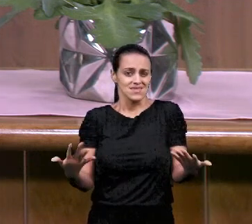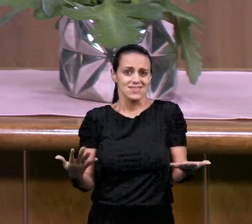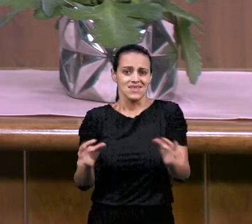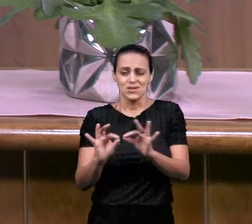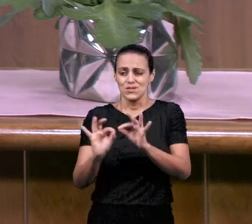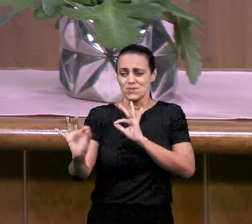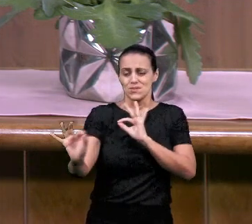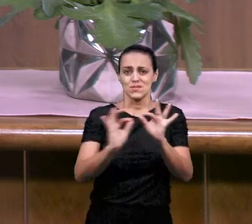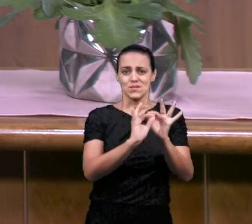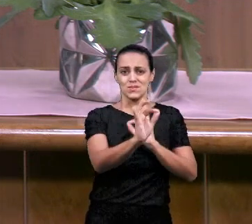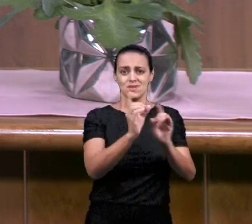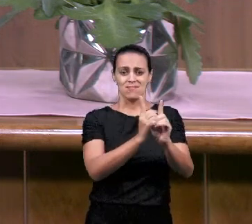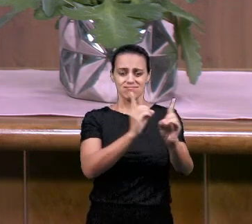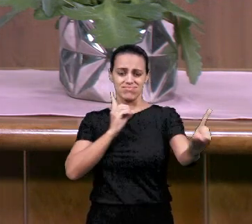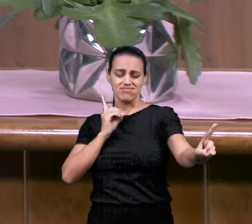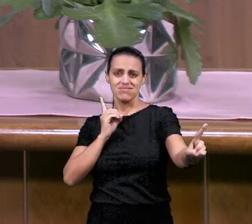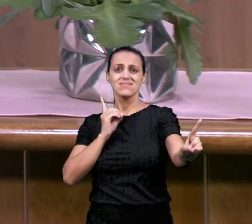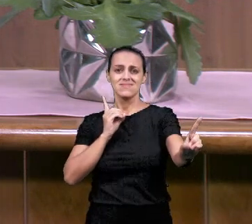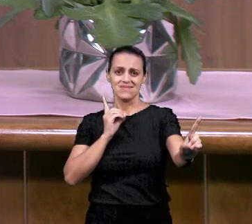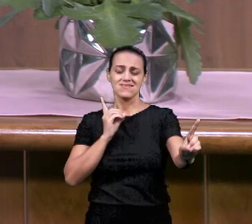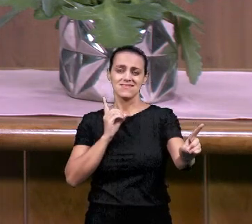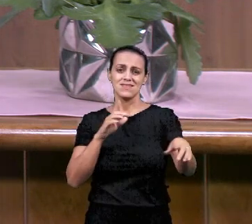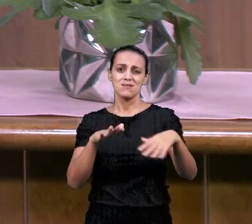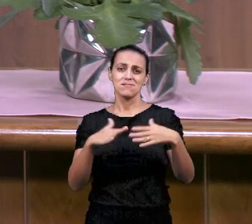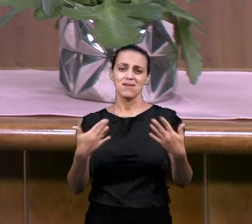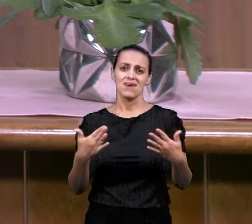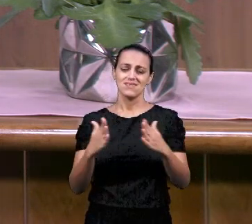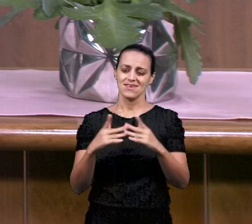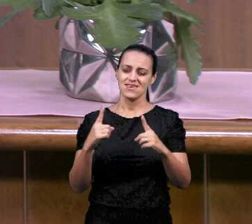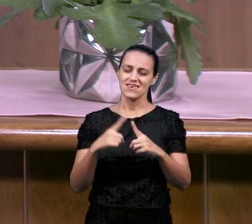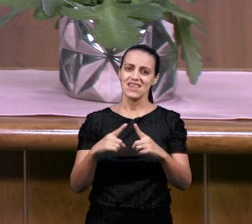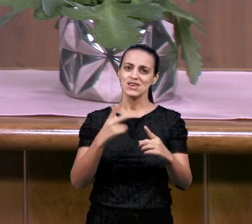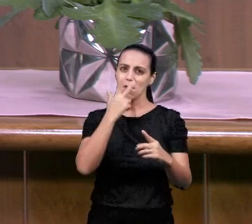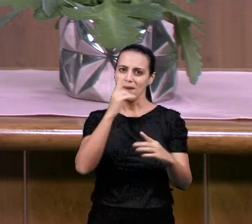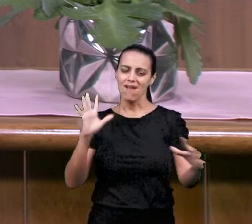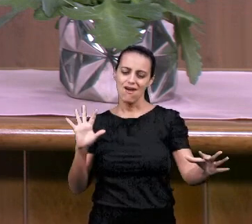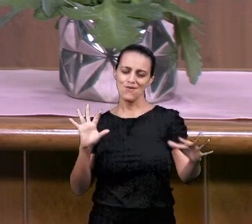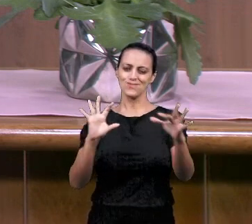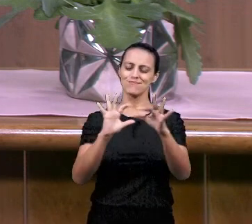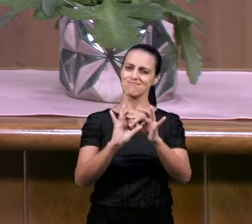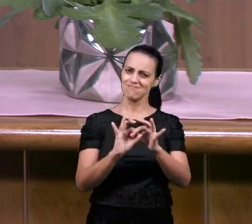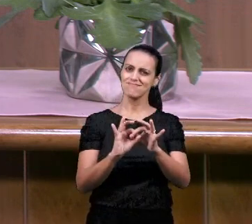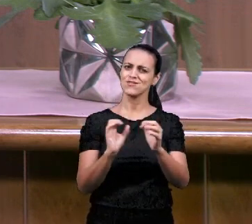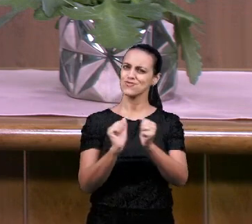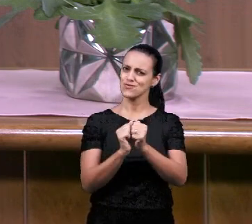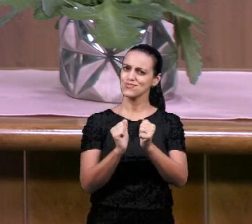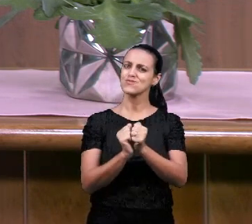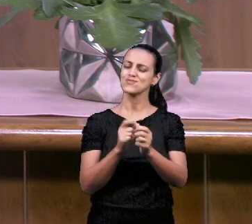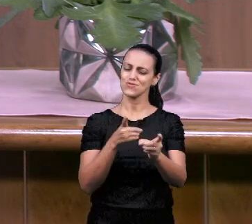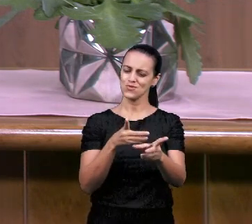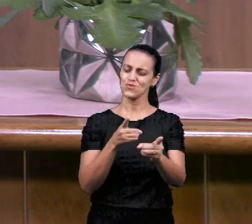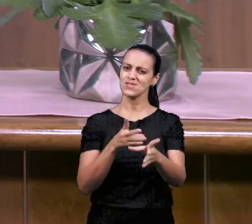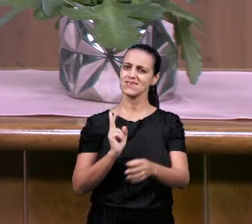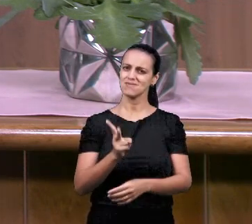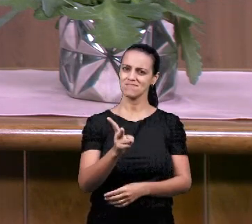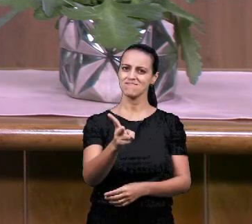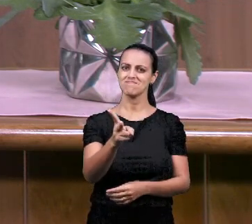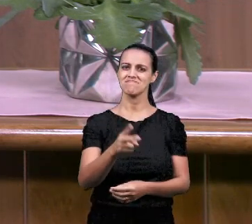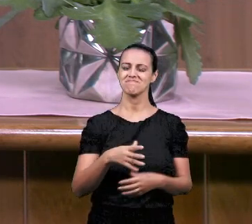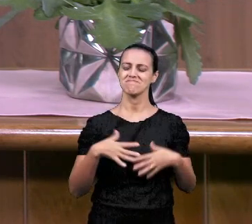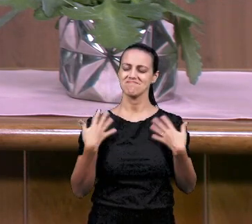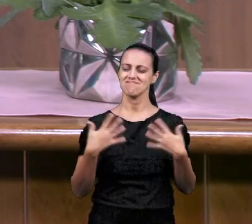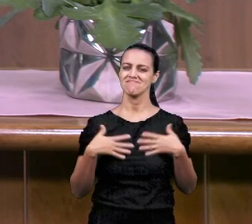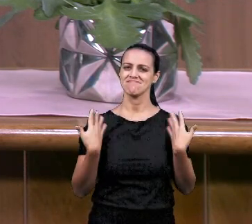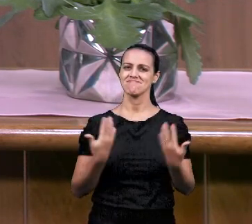la distanciation sociale, malgré la situation que nous vivons, l'Église elle est unie, ils travaillent autour de la doctrine. Ça c'est